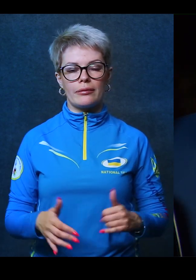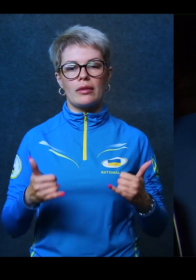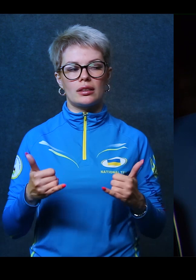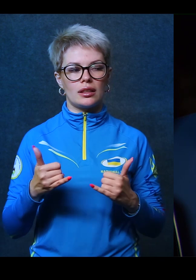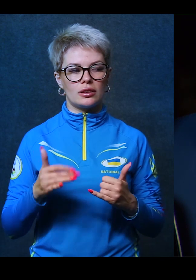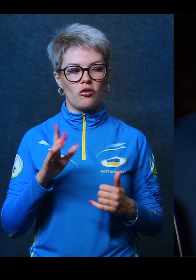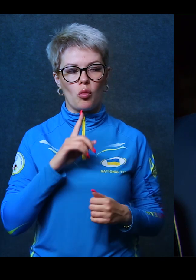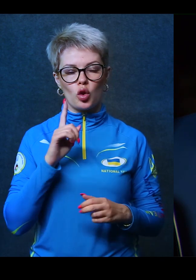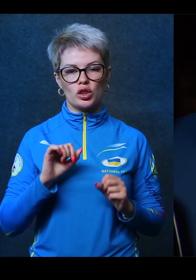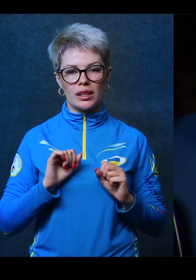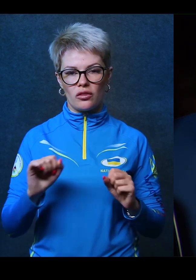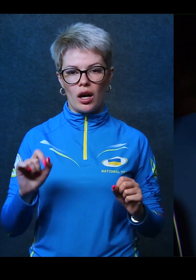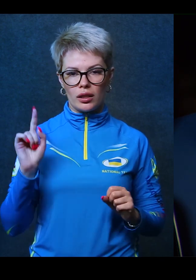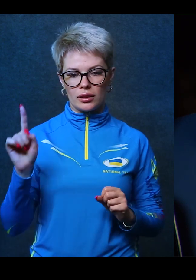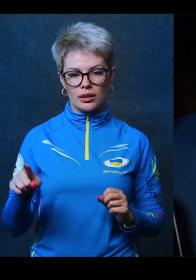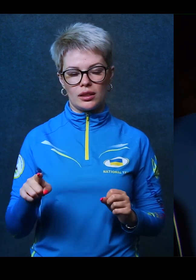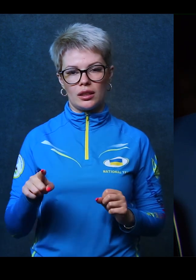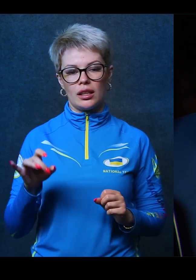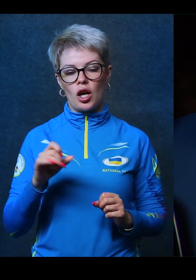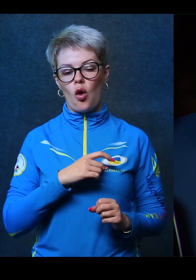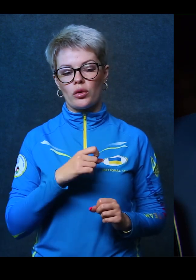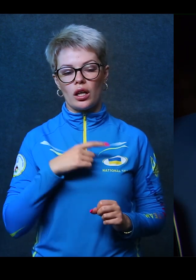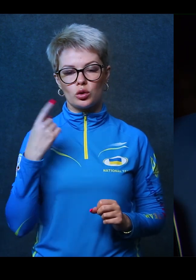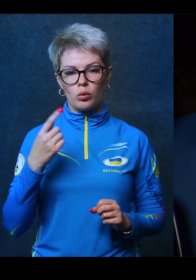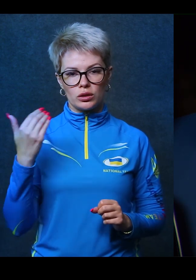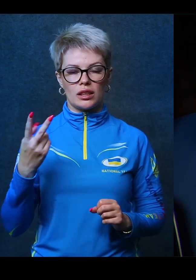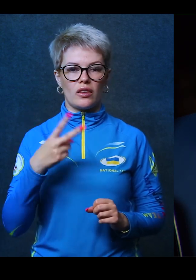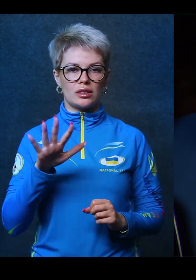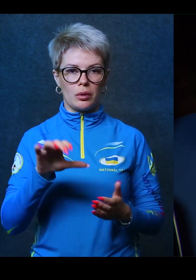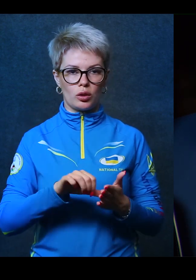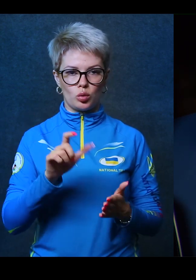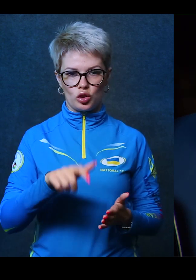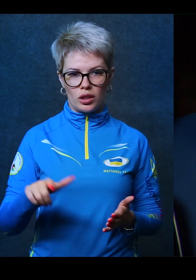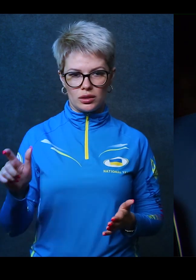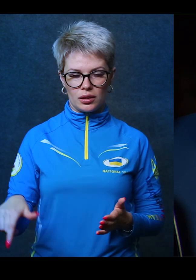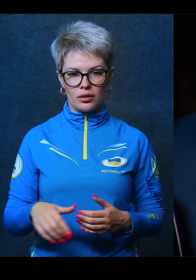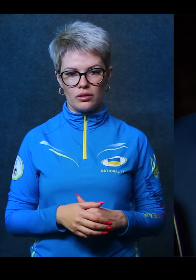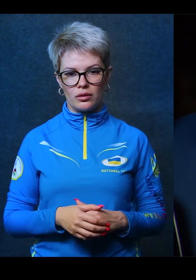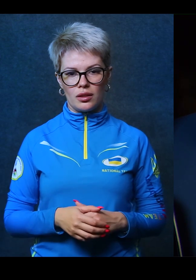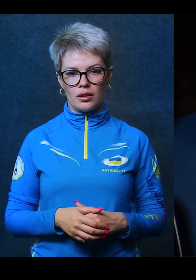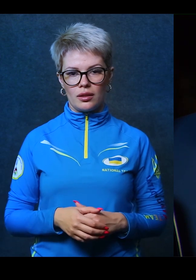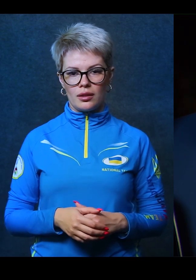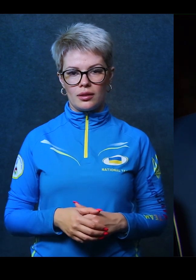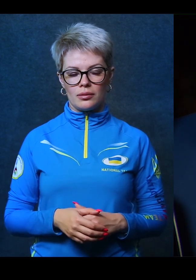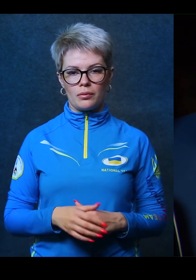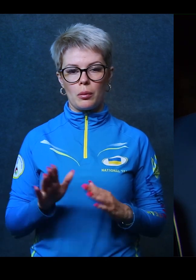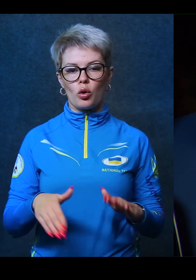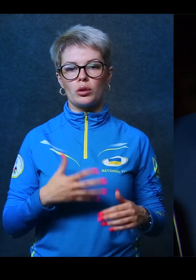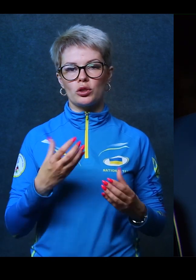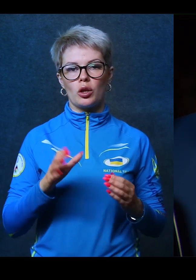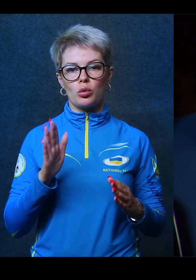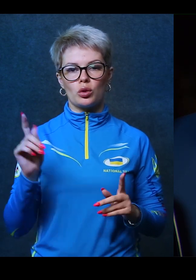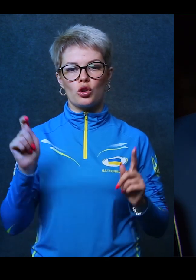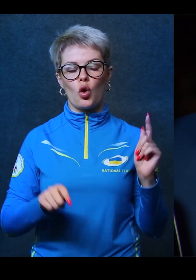Зараз молодій гвардії від Одеської області 25 учасників. А потім ще